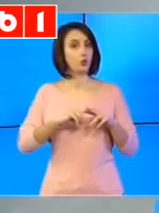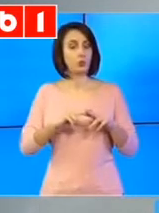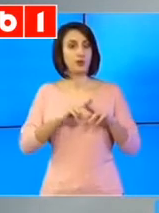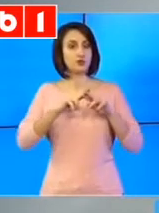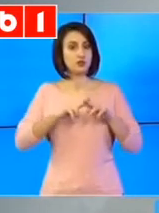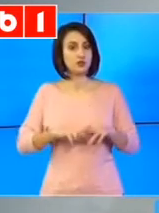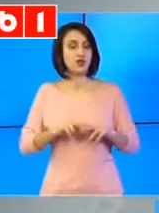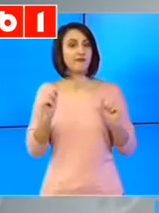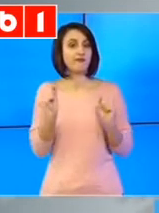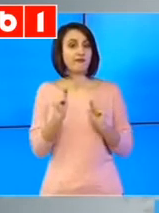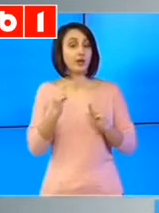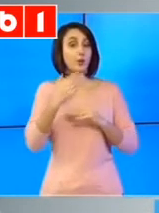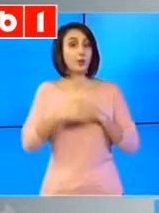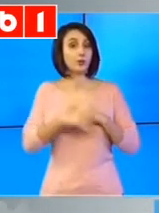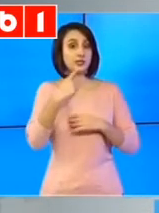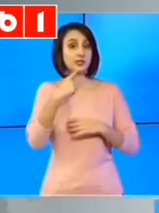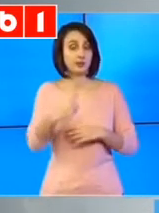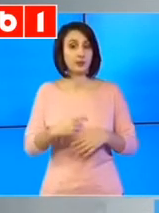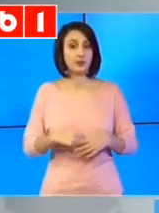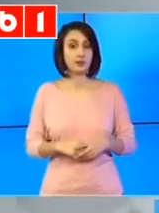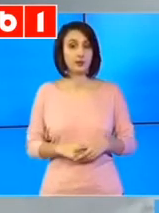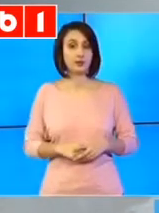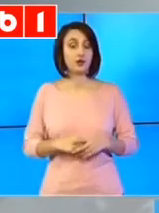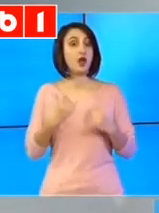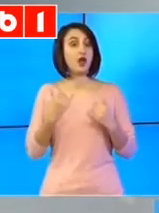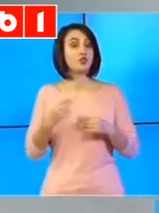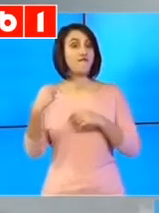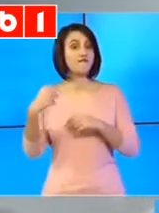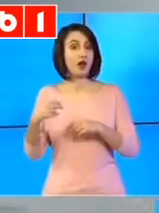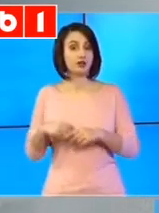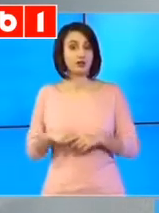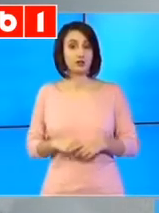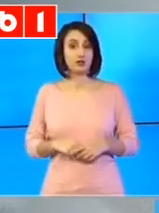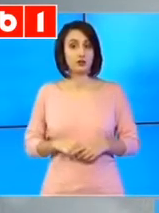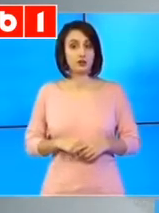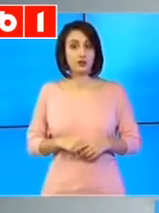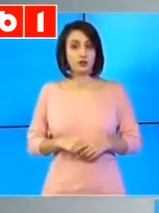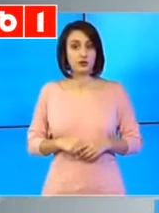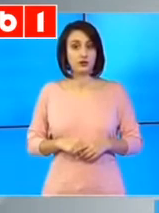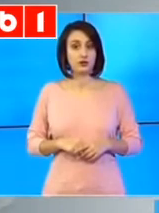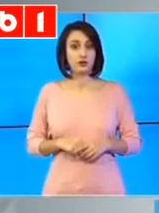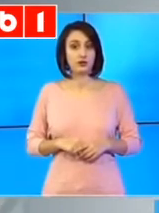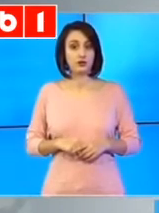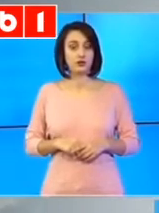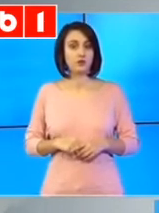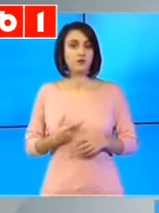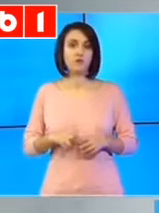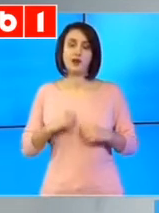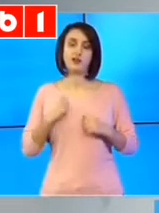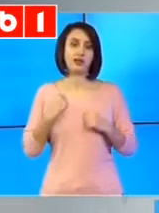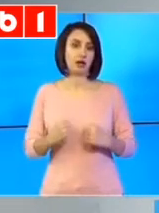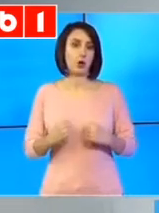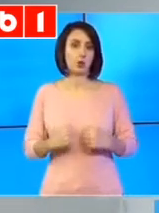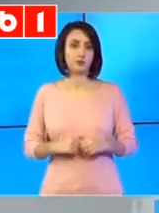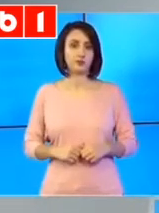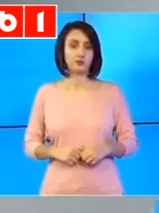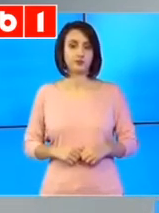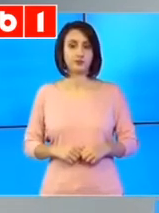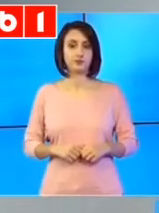rezistat în ultimele săptămâni aici afară? Super de greu, super de